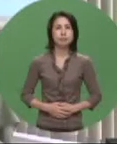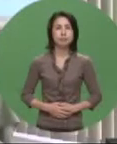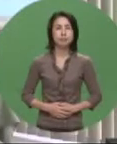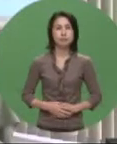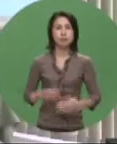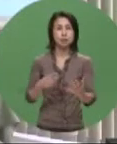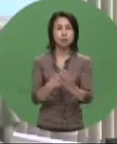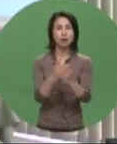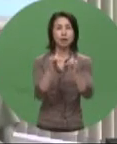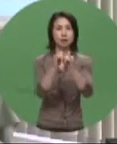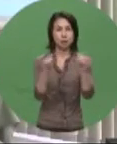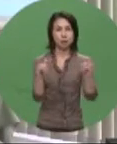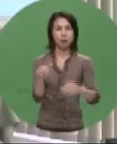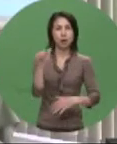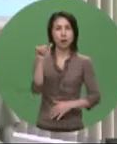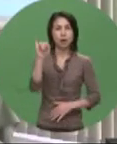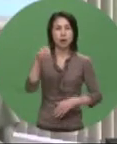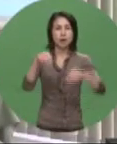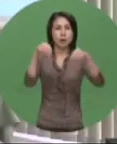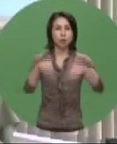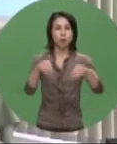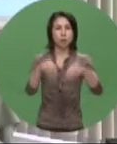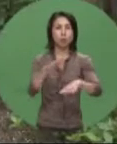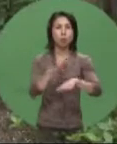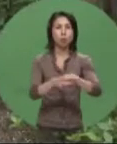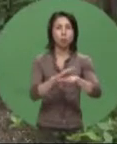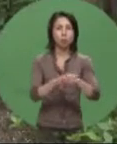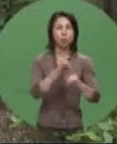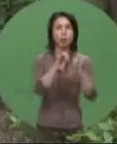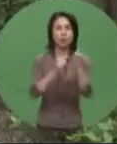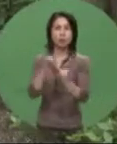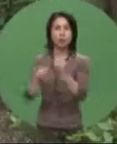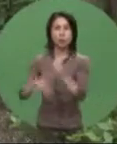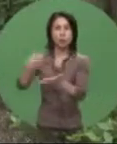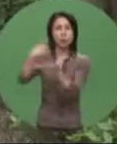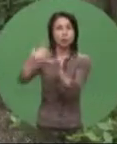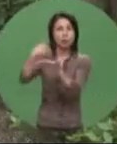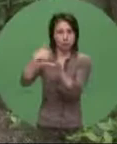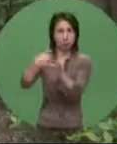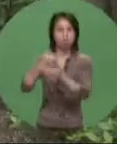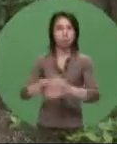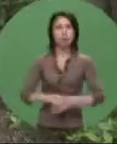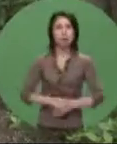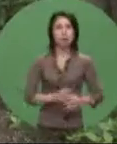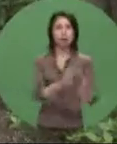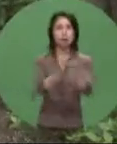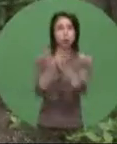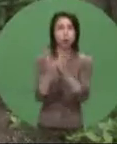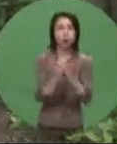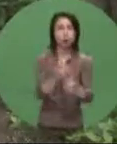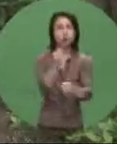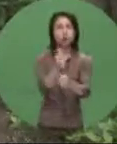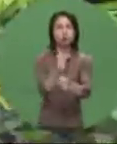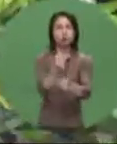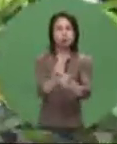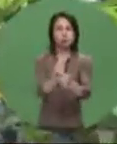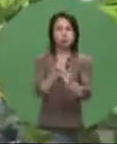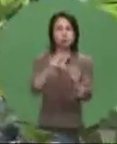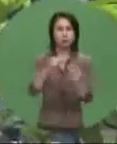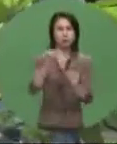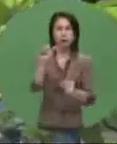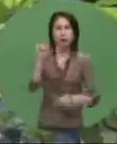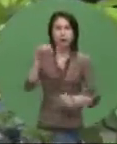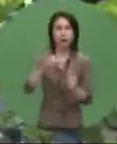参加者は藍染めの仕組み、歴史などの説明を受けた後、フローラムで栽培されている藍を使